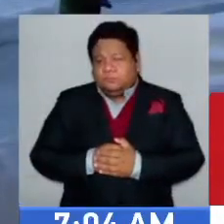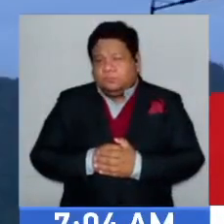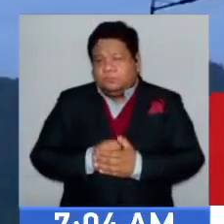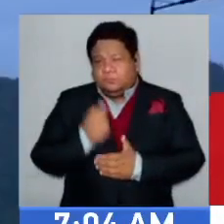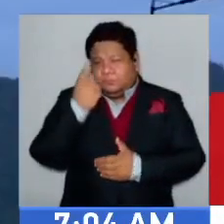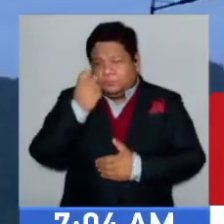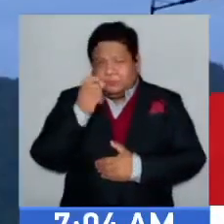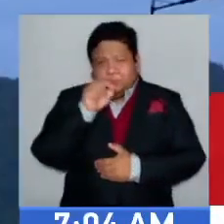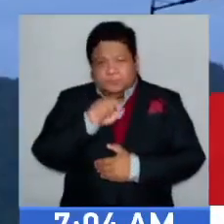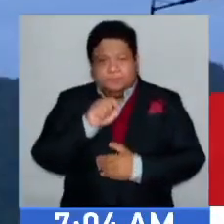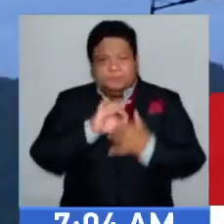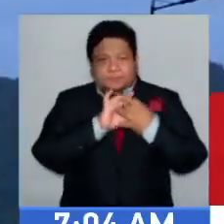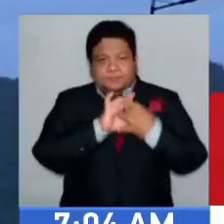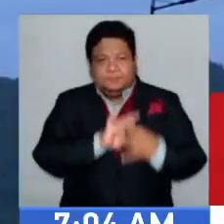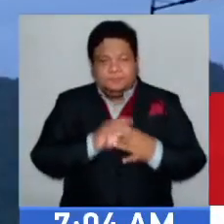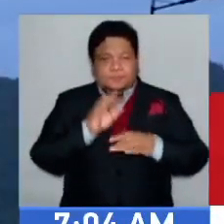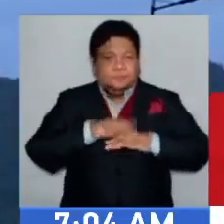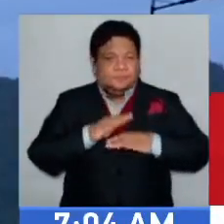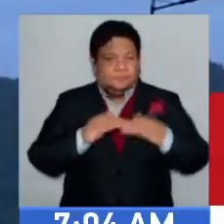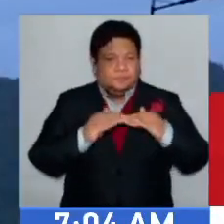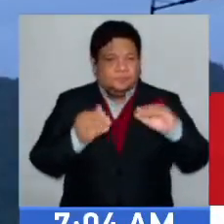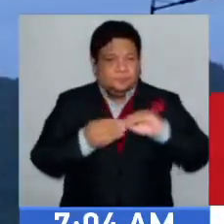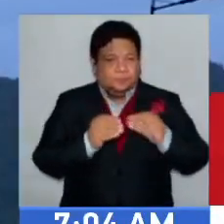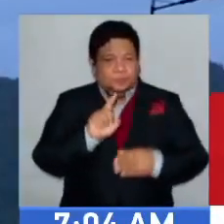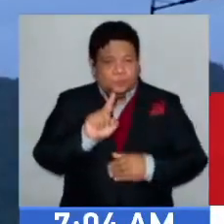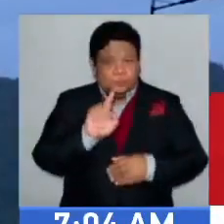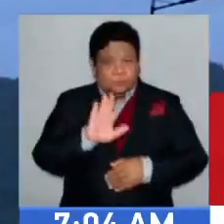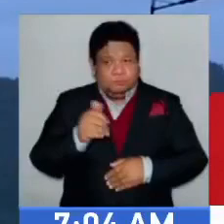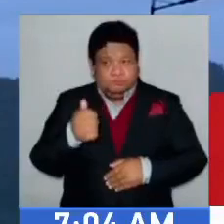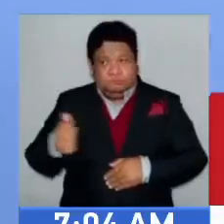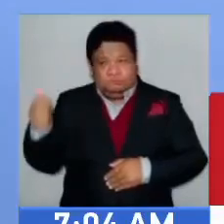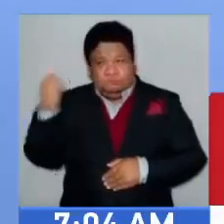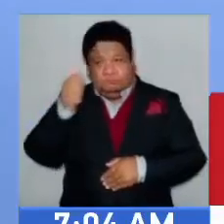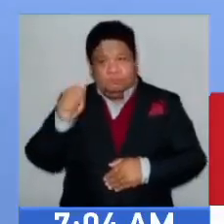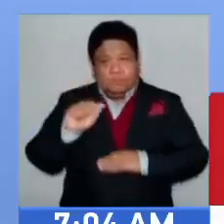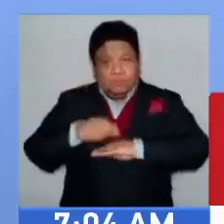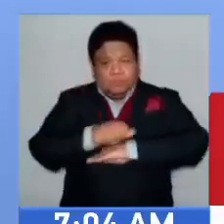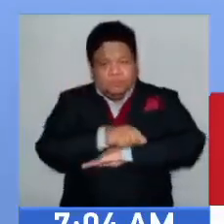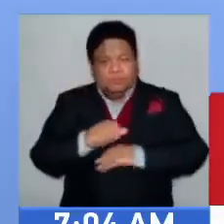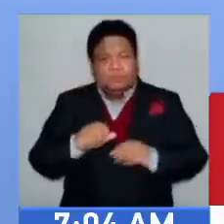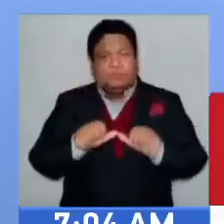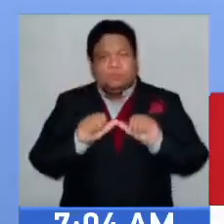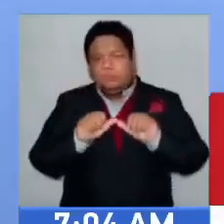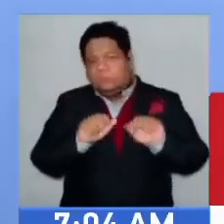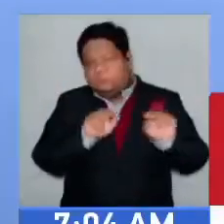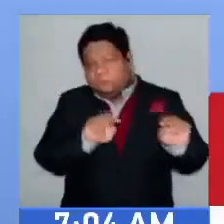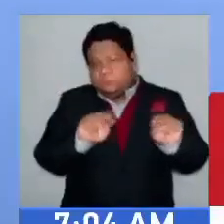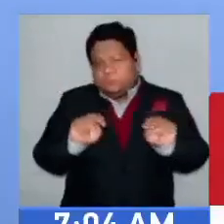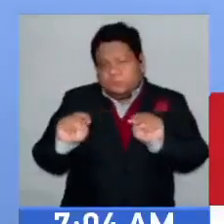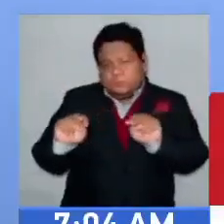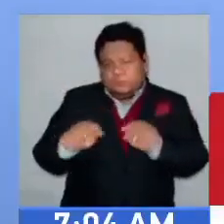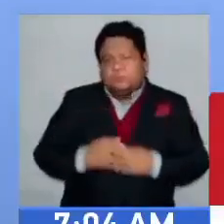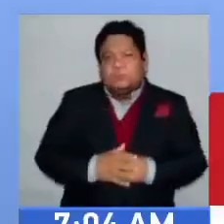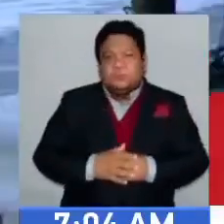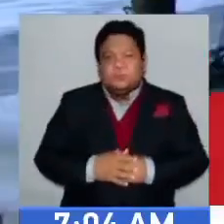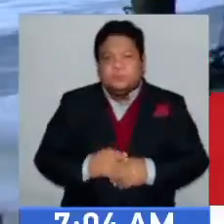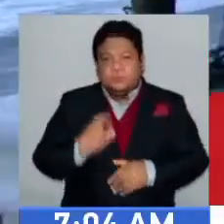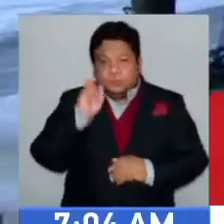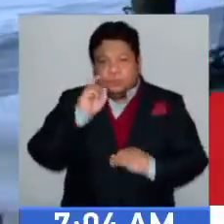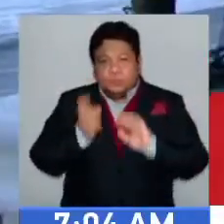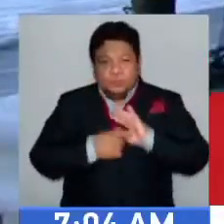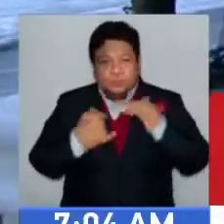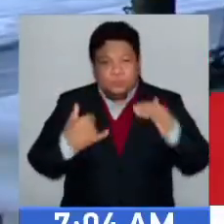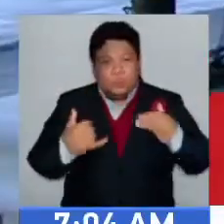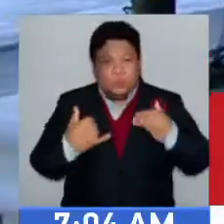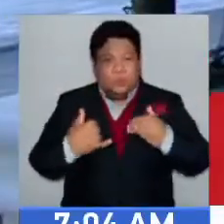Baler, patuloy ang monitoring nila sa buong bayan. Makikita nga natin, Igan, na malalakas ang alon dito sa Sabang Beach. Kaya